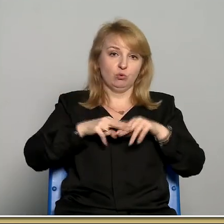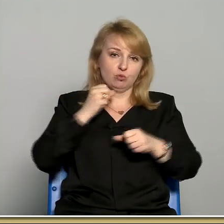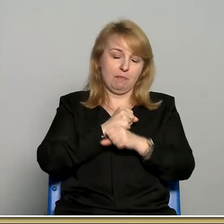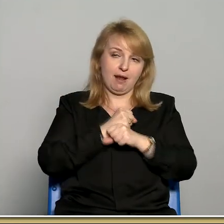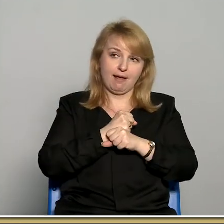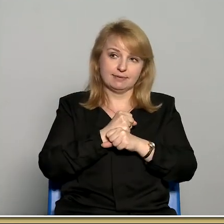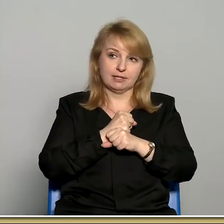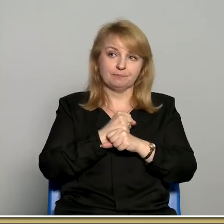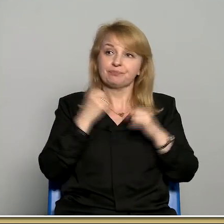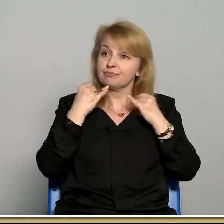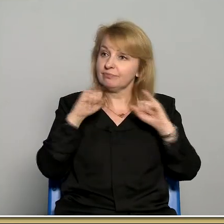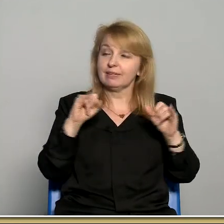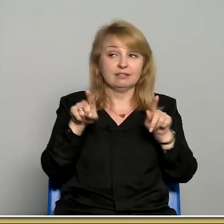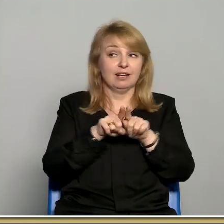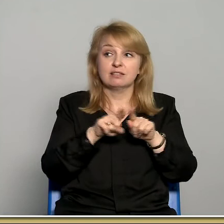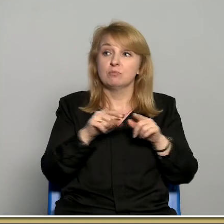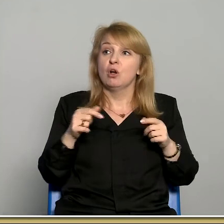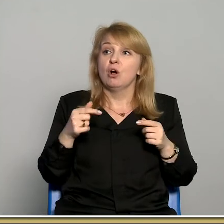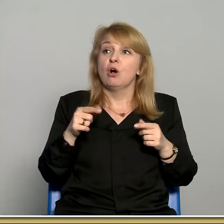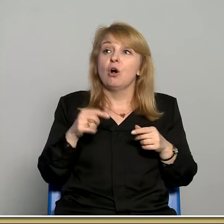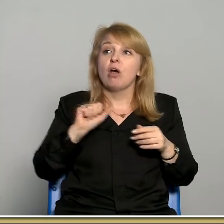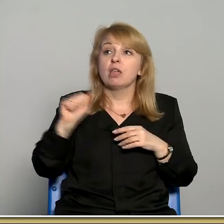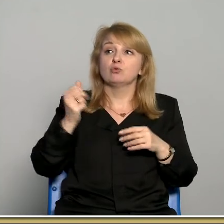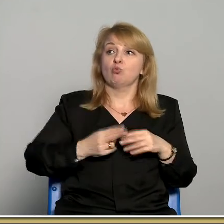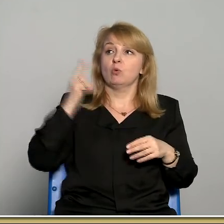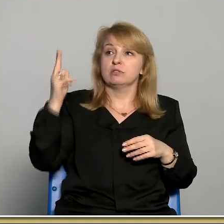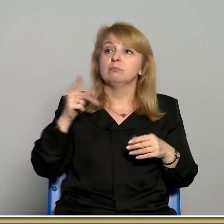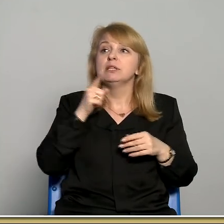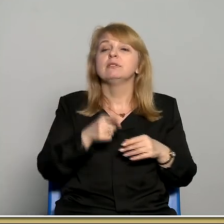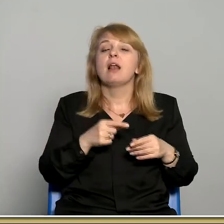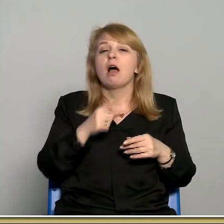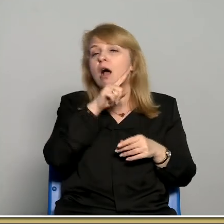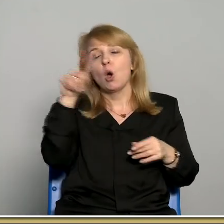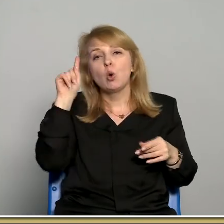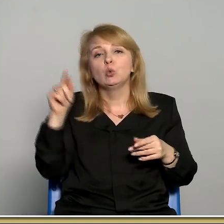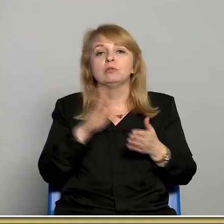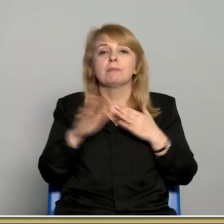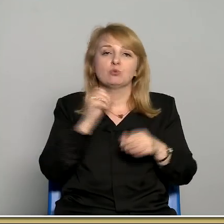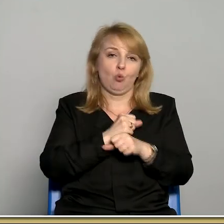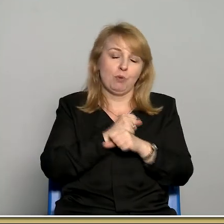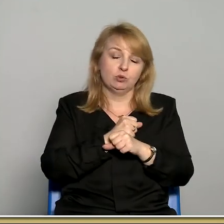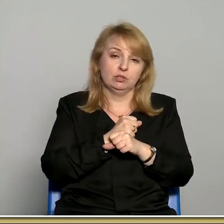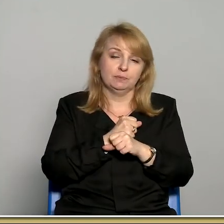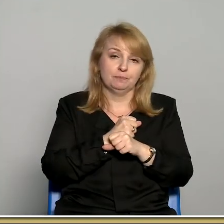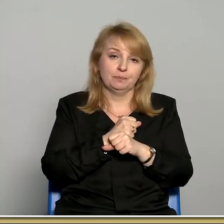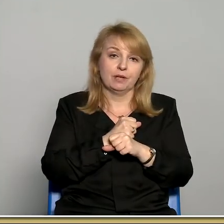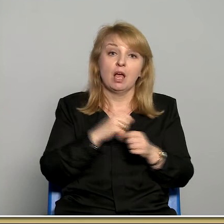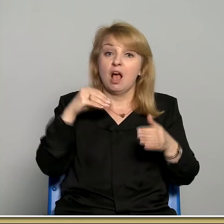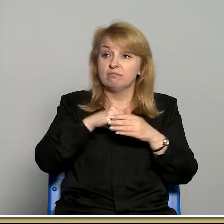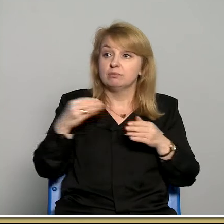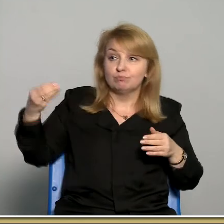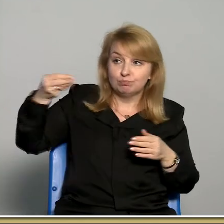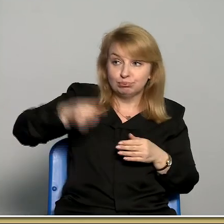a także innych instrumentach, które dostępne jest dla osób przede wszystkim bezrobotnych, a